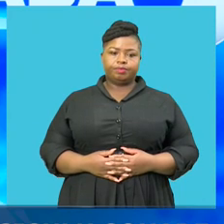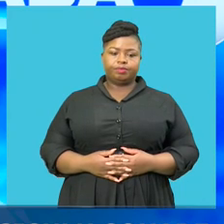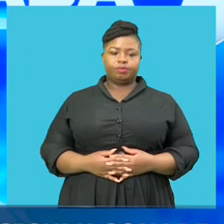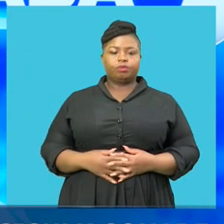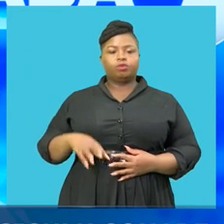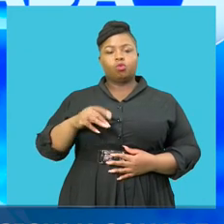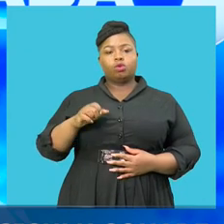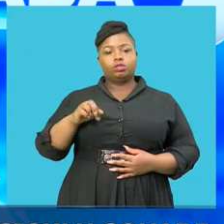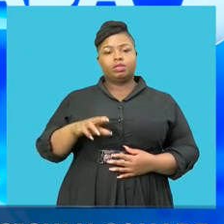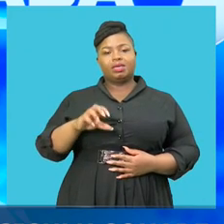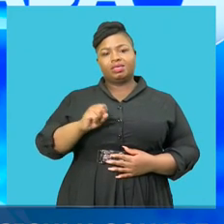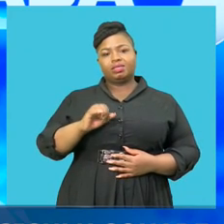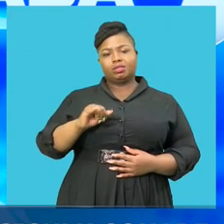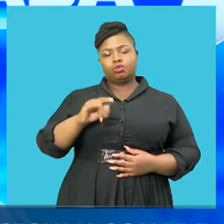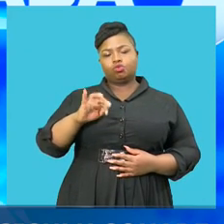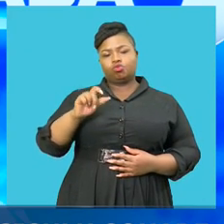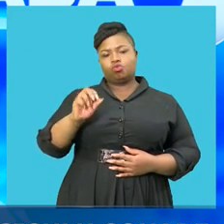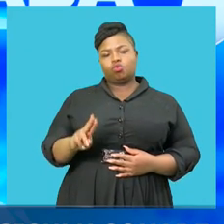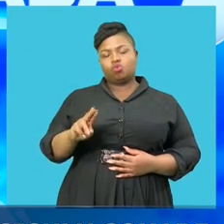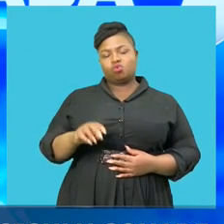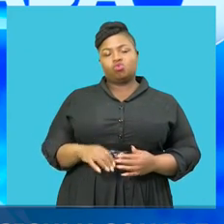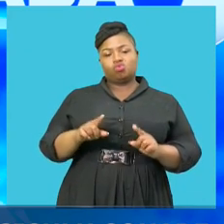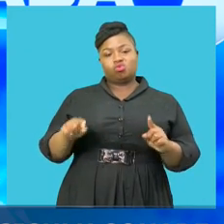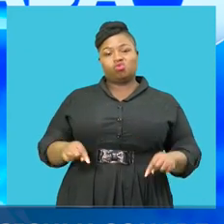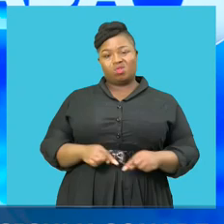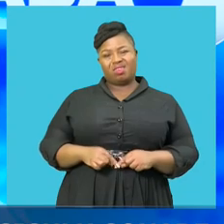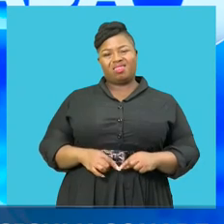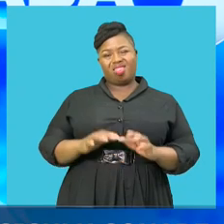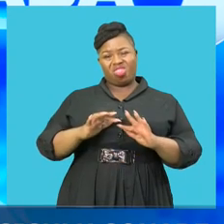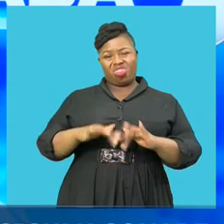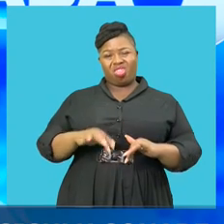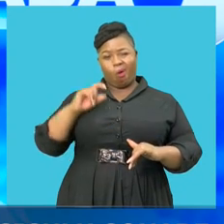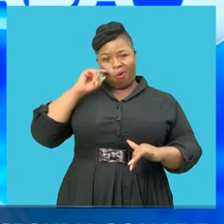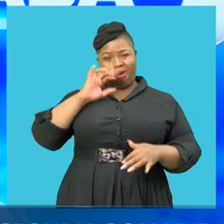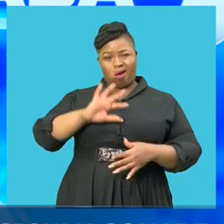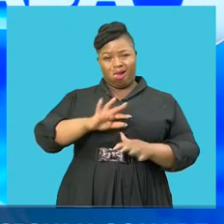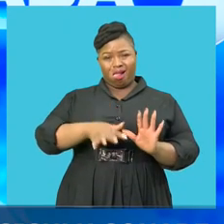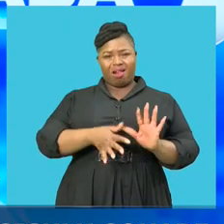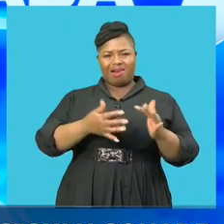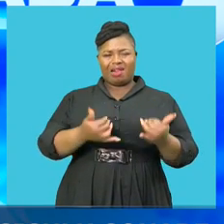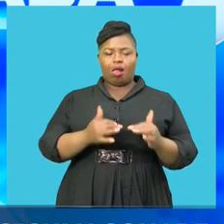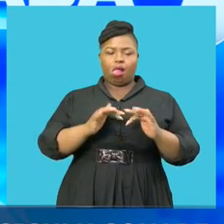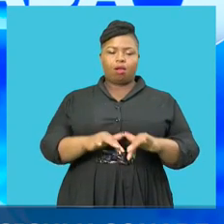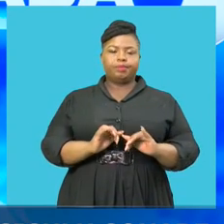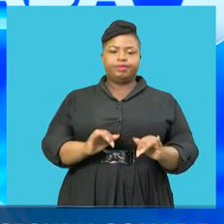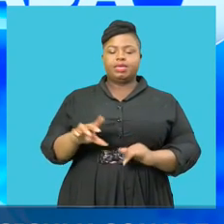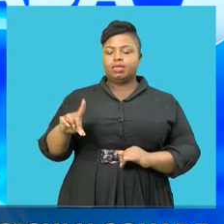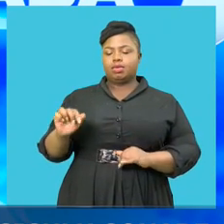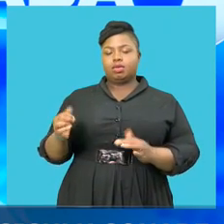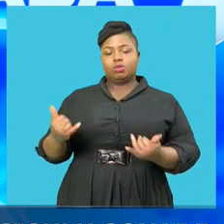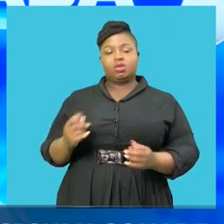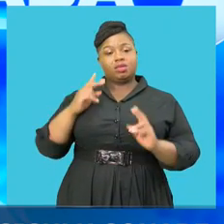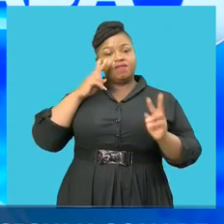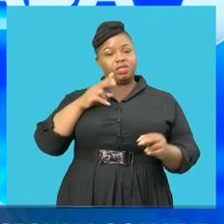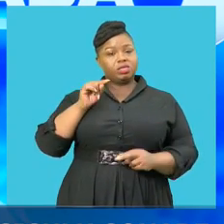UWalter Sisulu Square edileka isiphindi yadonsa amehlo abaningi. Namhlanje iDemocratic Alliance ivakashela indawo yeNgqophamlando